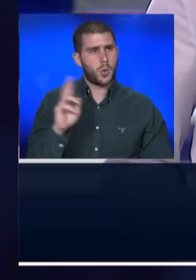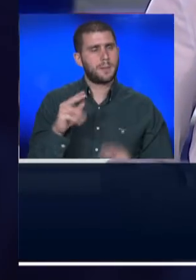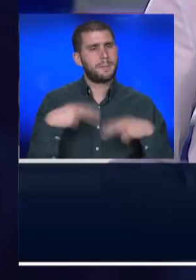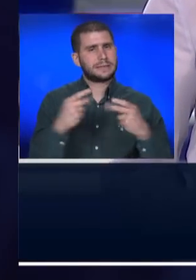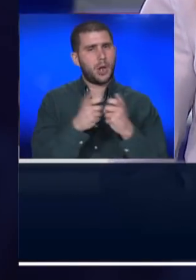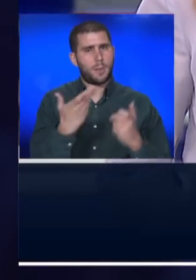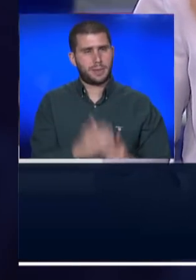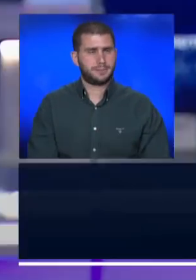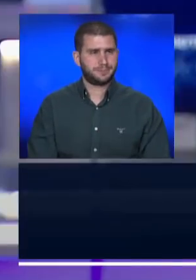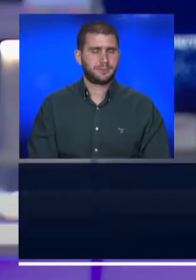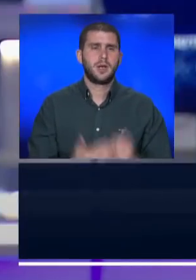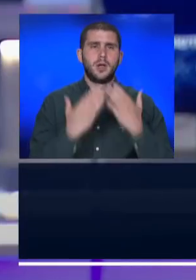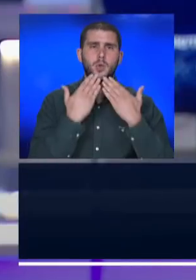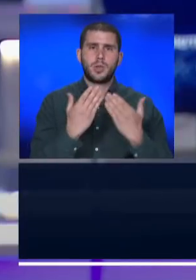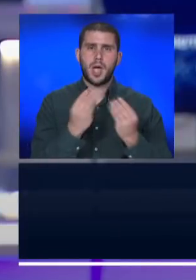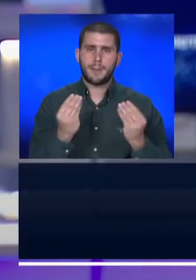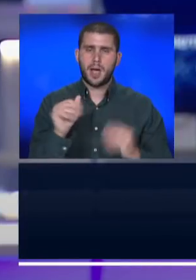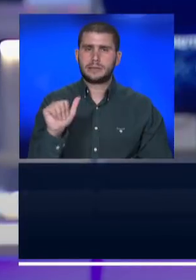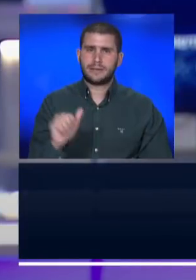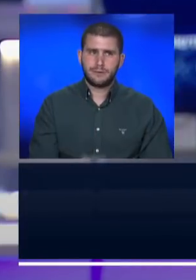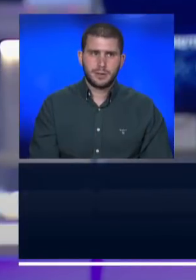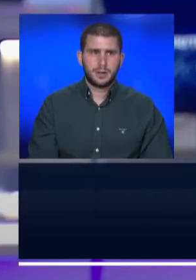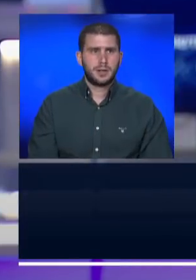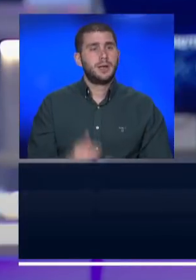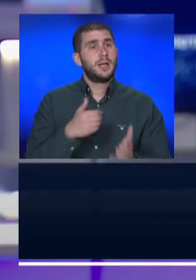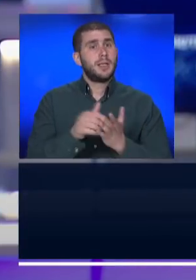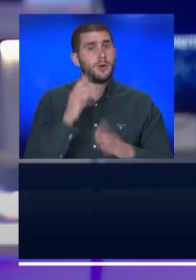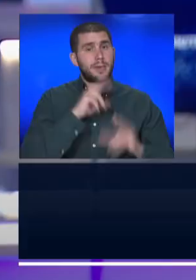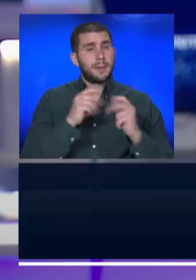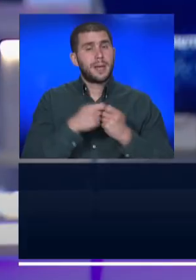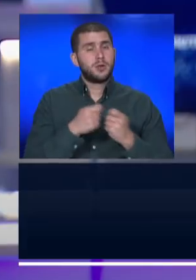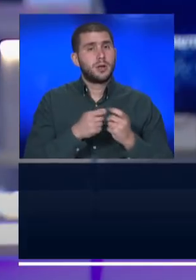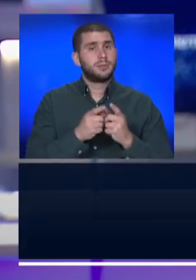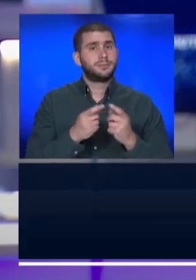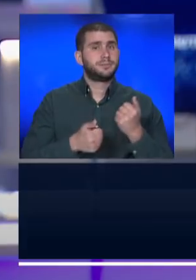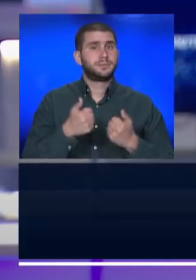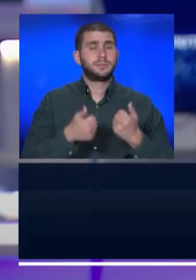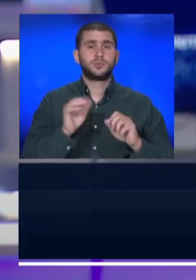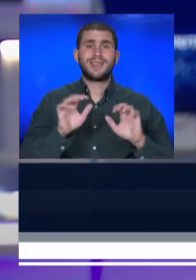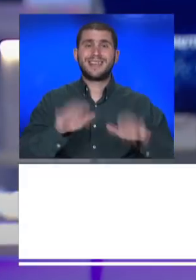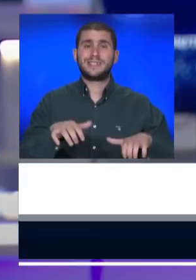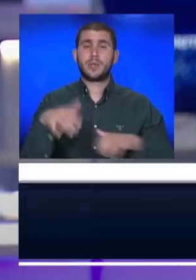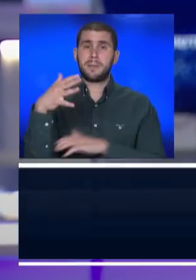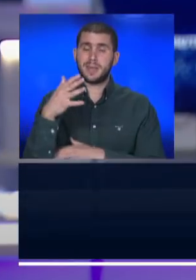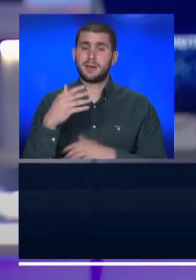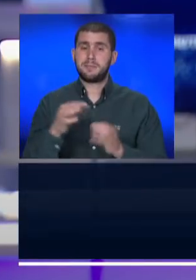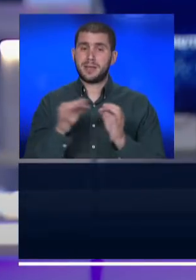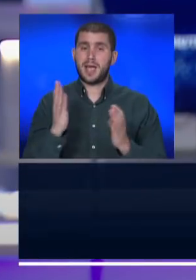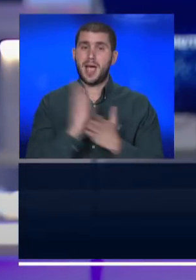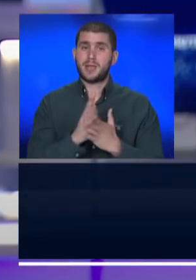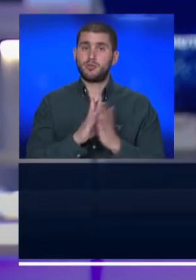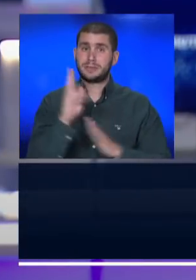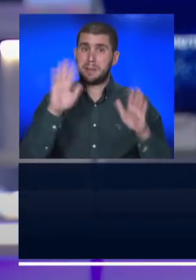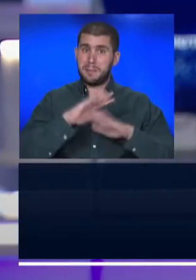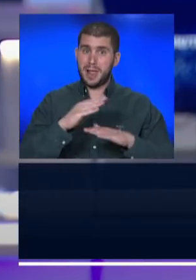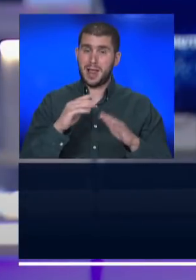רבה לכם, אסף, ואנחנו נמשיך ונדבר על המרוץ לנשיאות המדינה שיוצא לדרך, ועד הלילה בחצות תיסגר רשימת